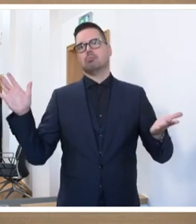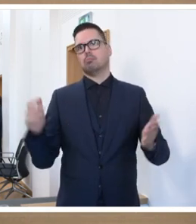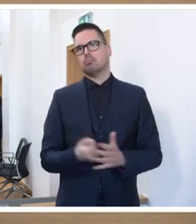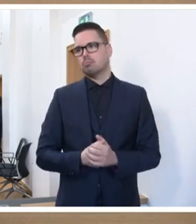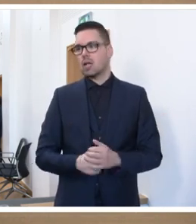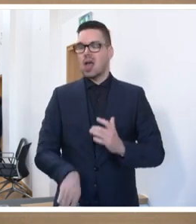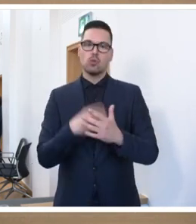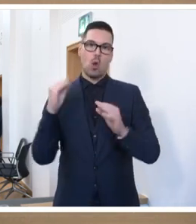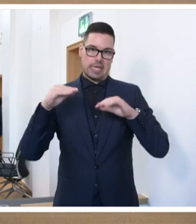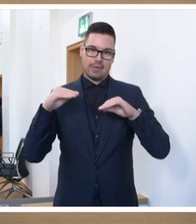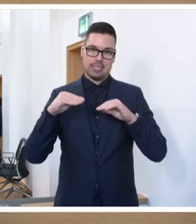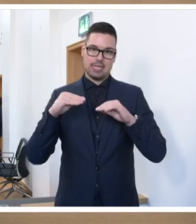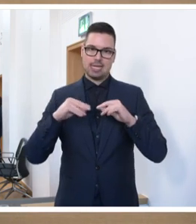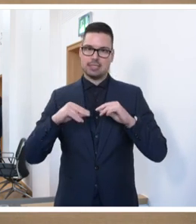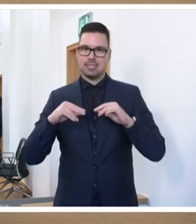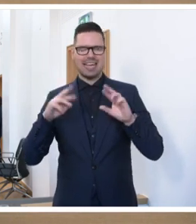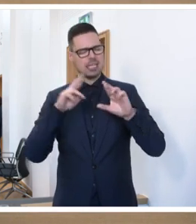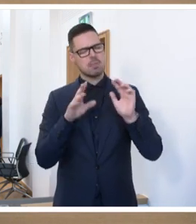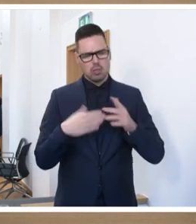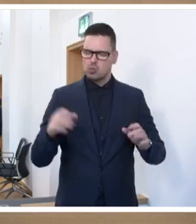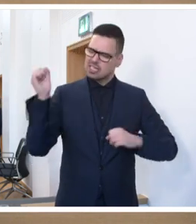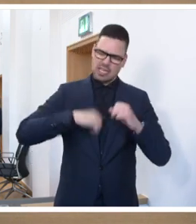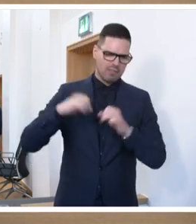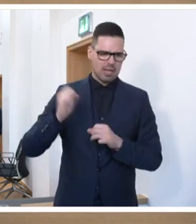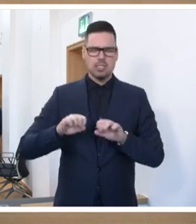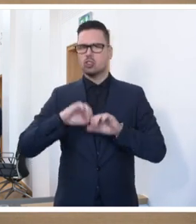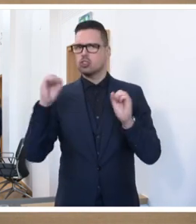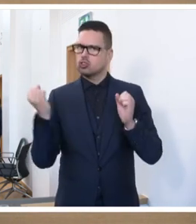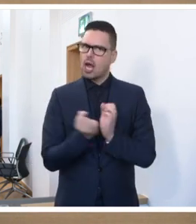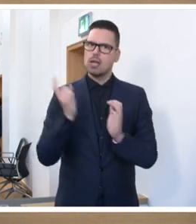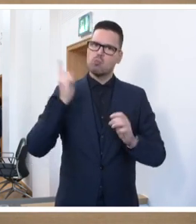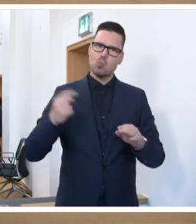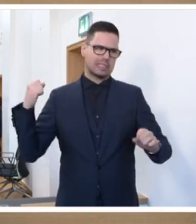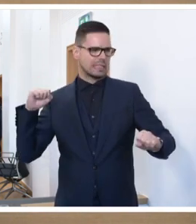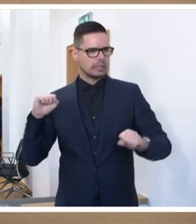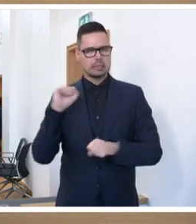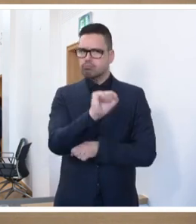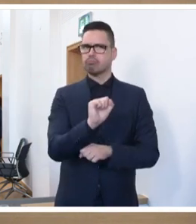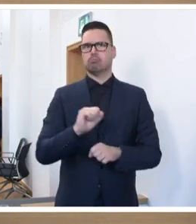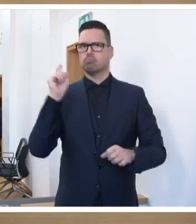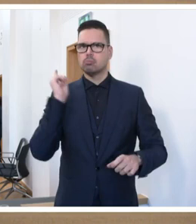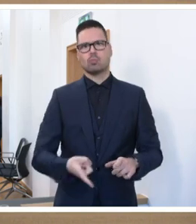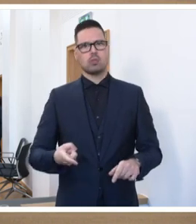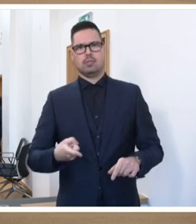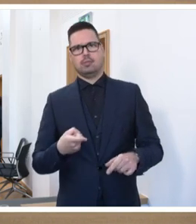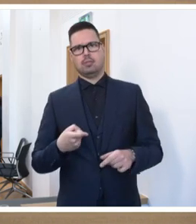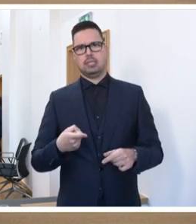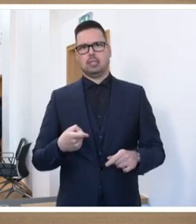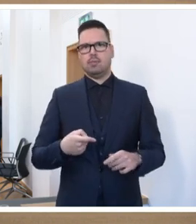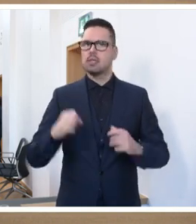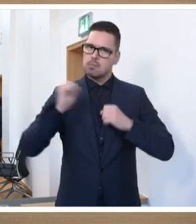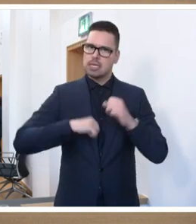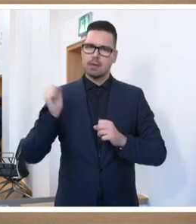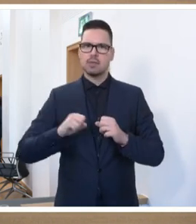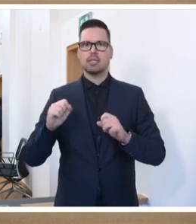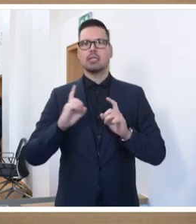neuen Qualität der Gewalt und Respektlosigkeit muss der Rechtsstaat konsequent durchgreifen. Wer Freiheit, Demokratie und Menschenwürde bekämpft, dem muss